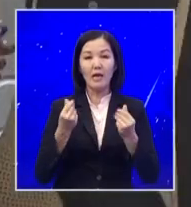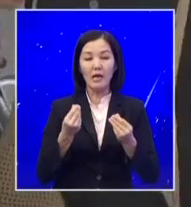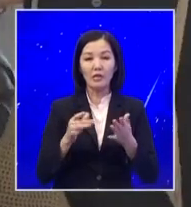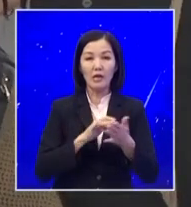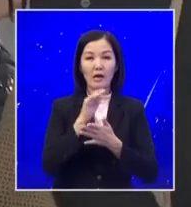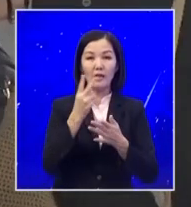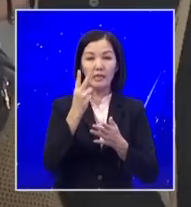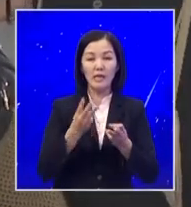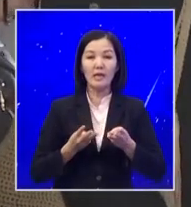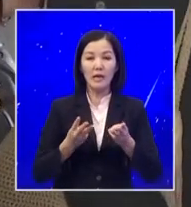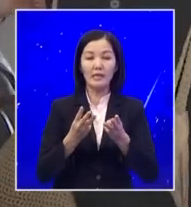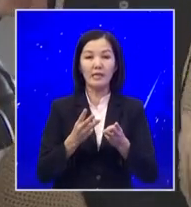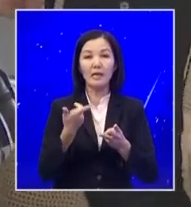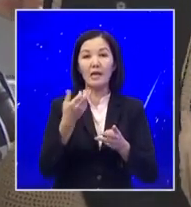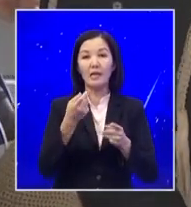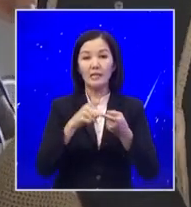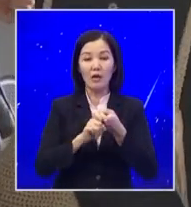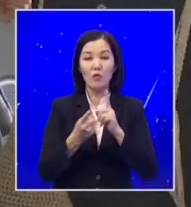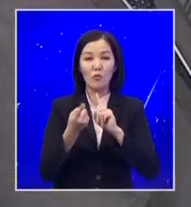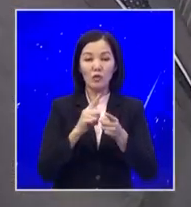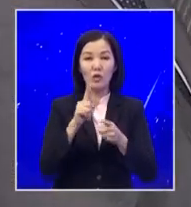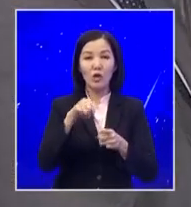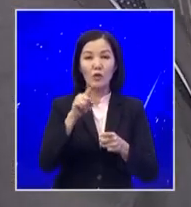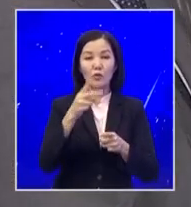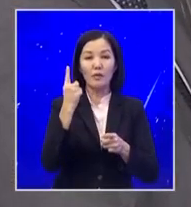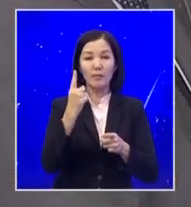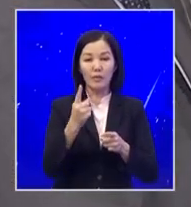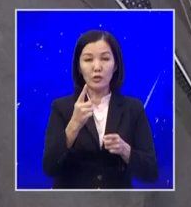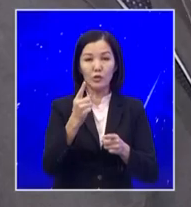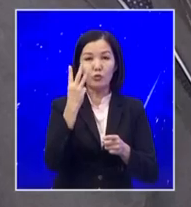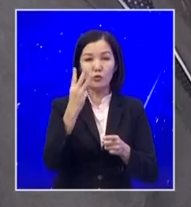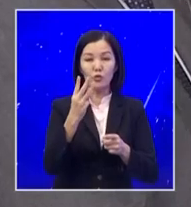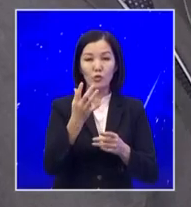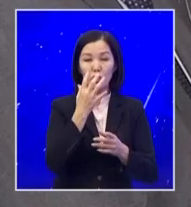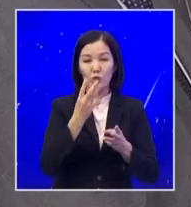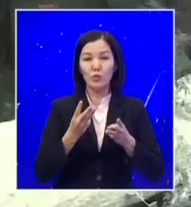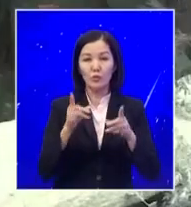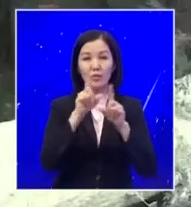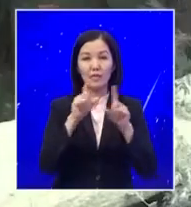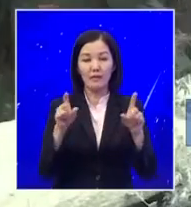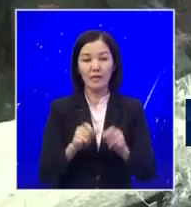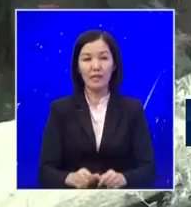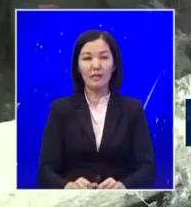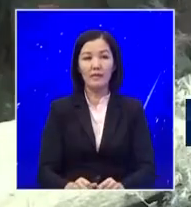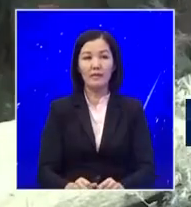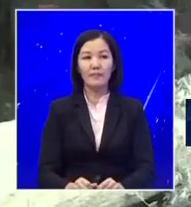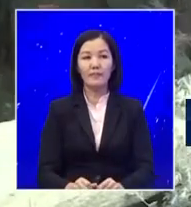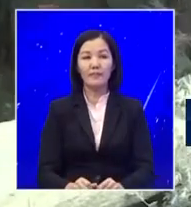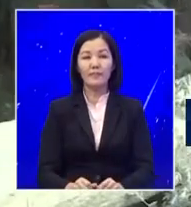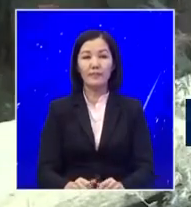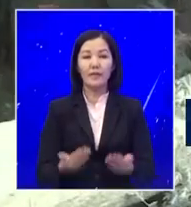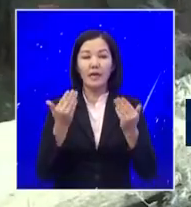шаһардағы екі қазандық газдандырылды. Олар нөмір бірінші және үшінші жылыту нысандары. Экология трубадан кетіп